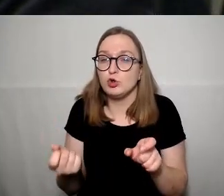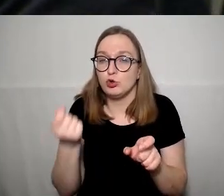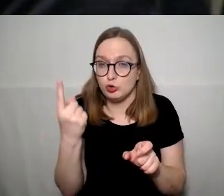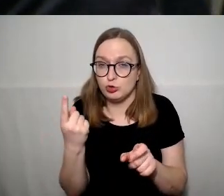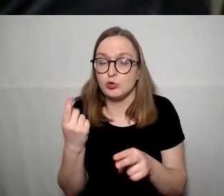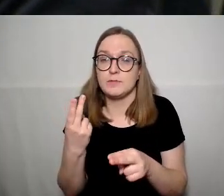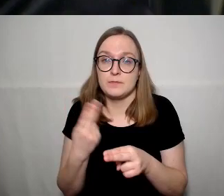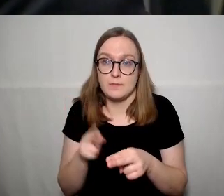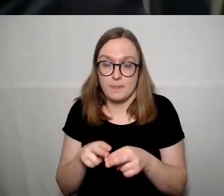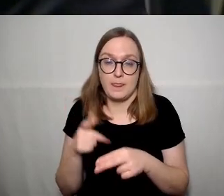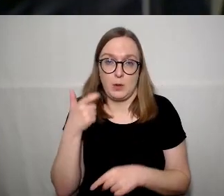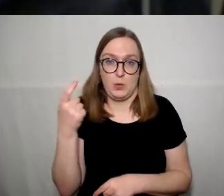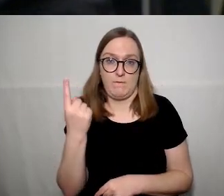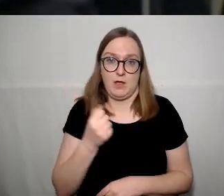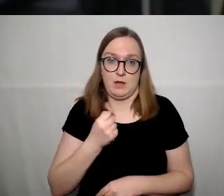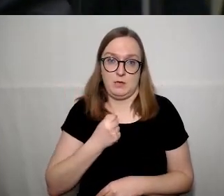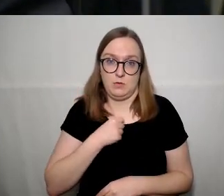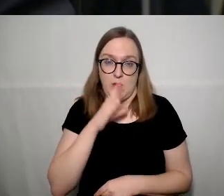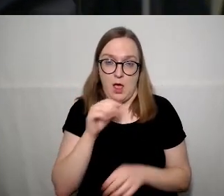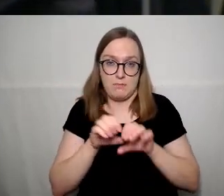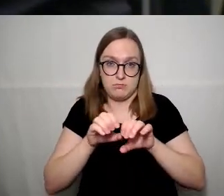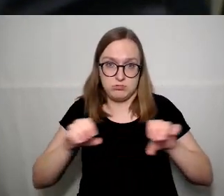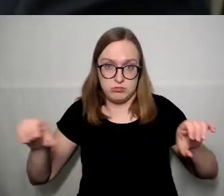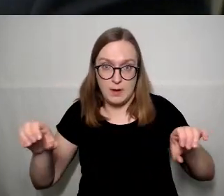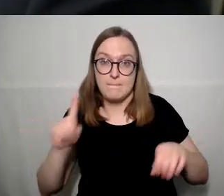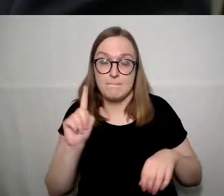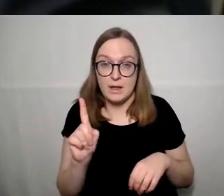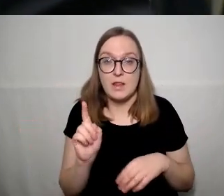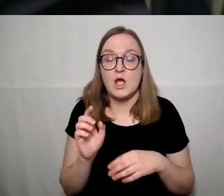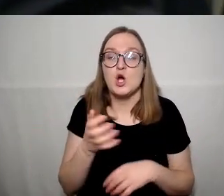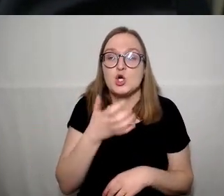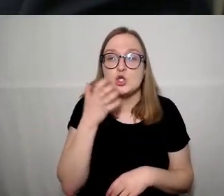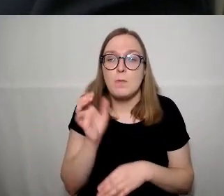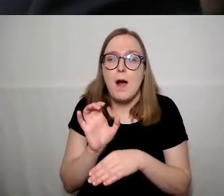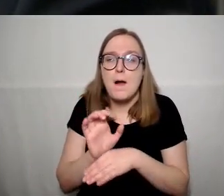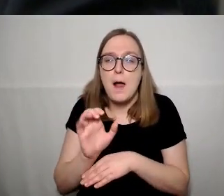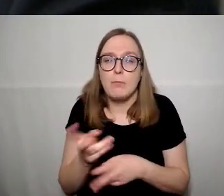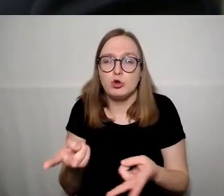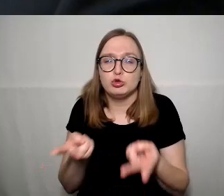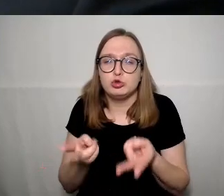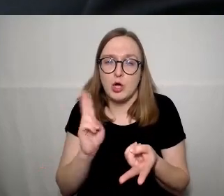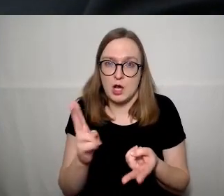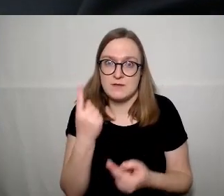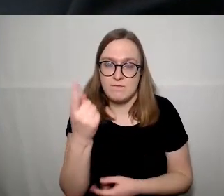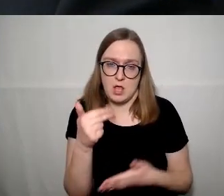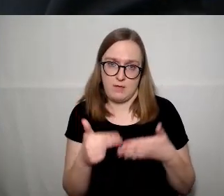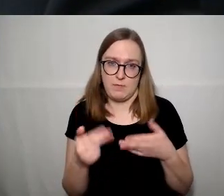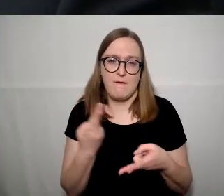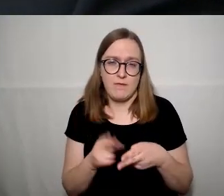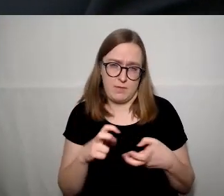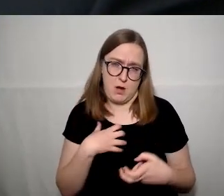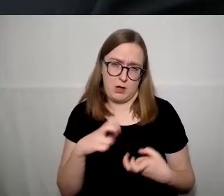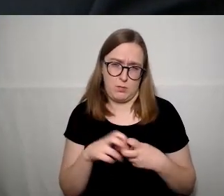jis vienintelis ir gali tiekti. Šilumos gamyba yra monopolija ir tai yra didžiausia bėda. Tai yra vien tik